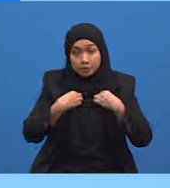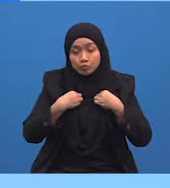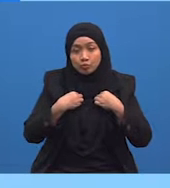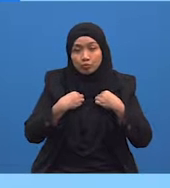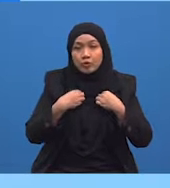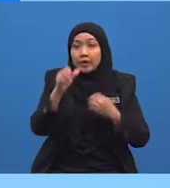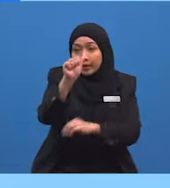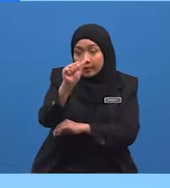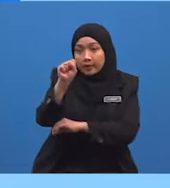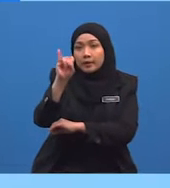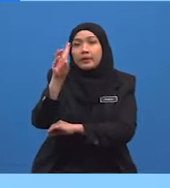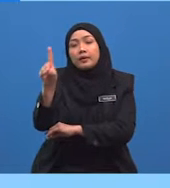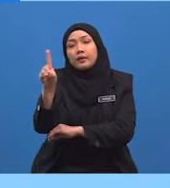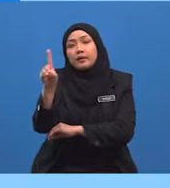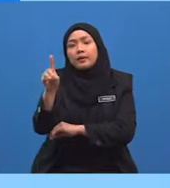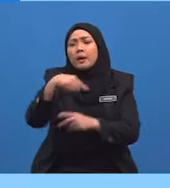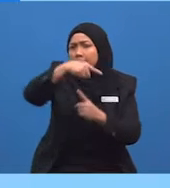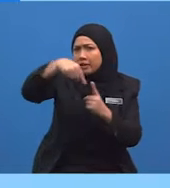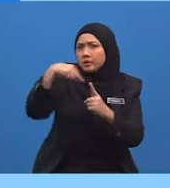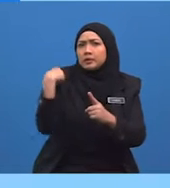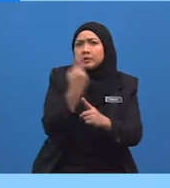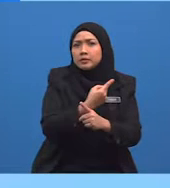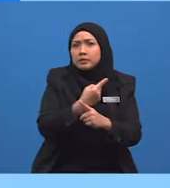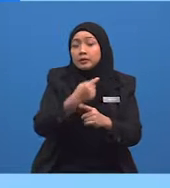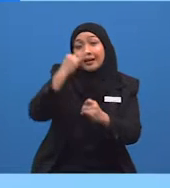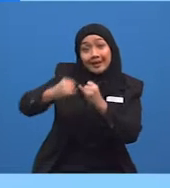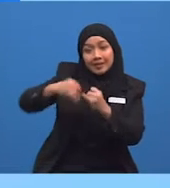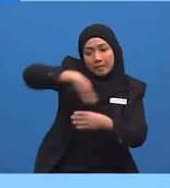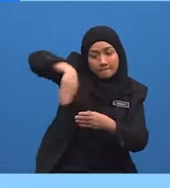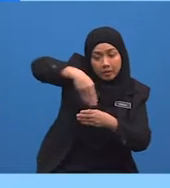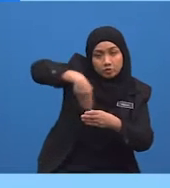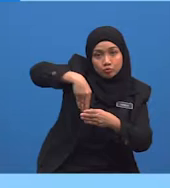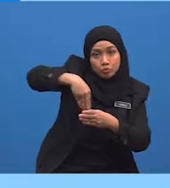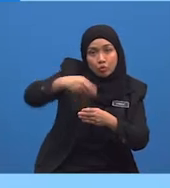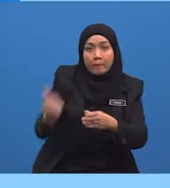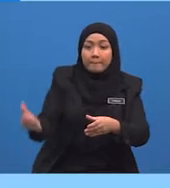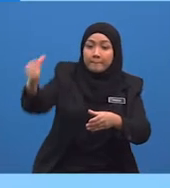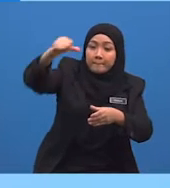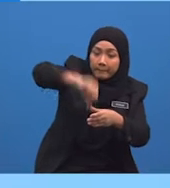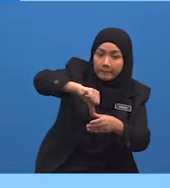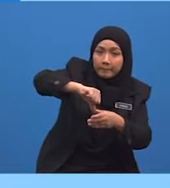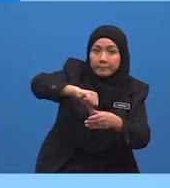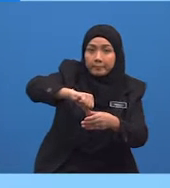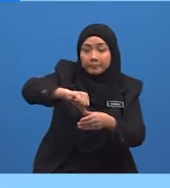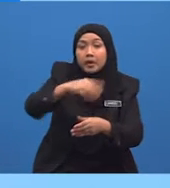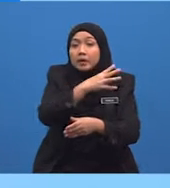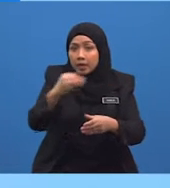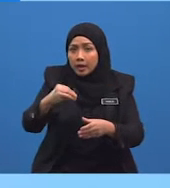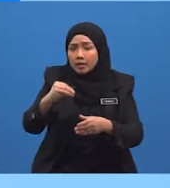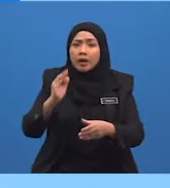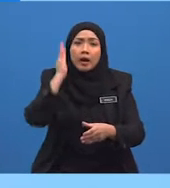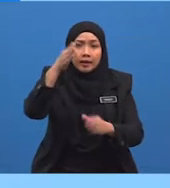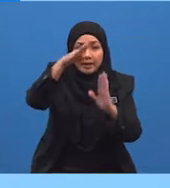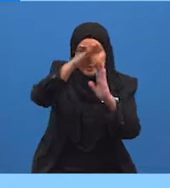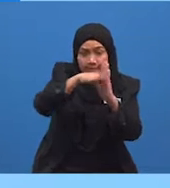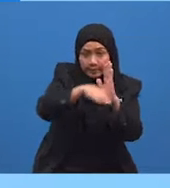pelembut fabrik ditambah pada fabrik semasa membasuh pakaian, ia dapat mengurangkan nilai pH